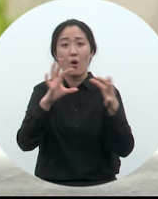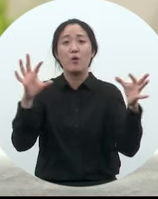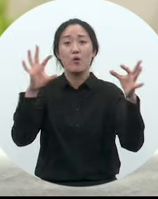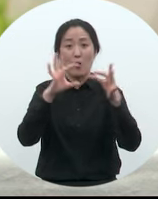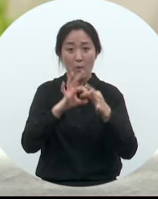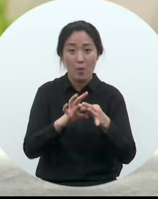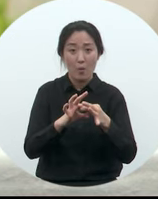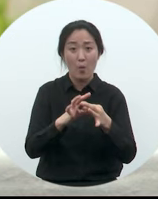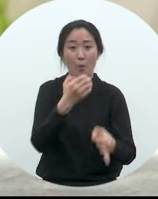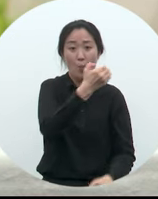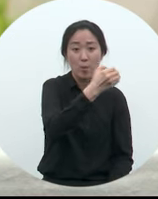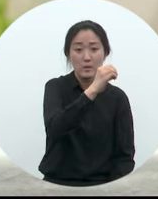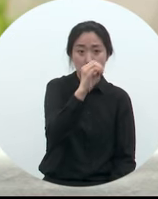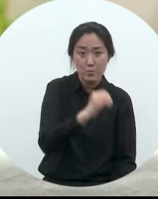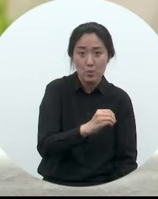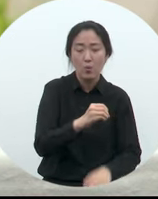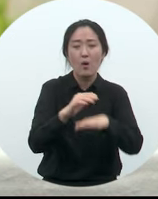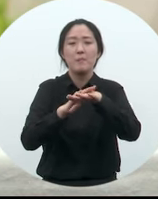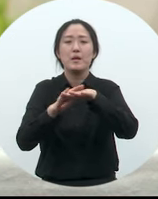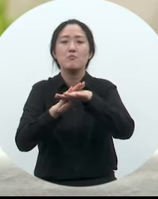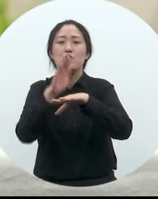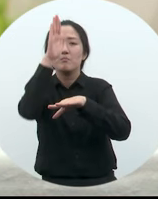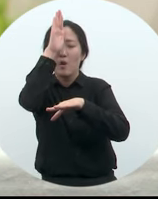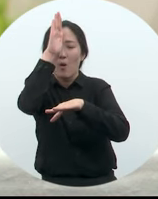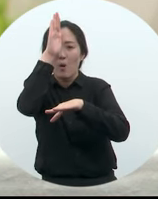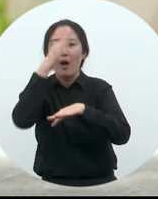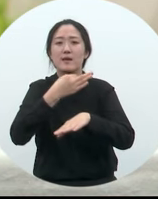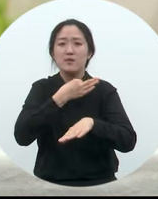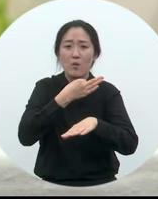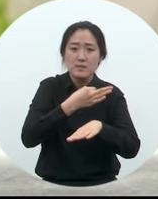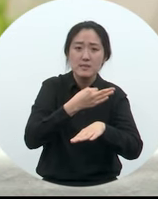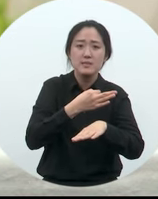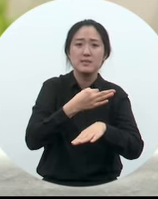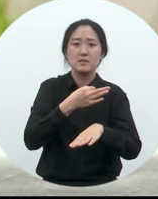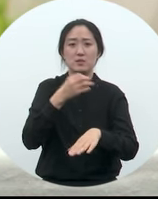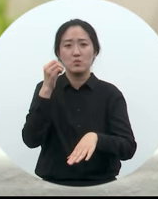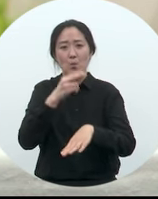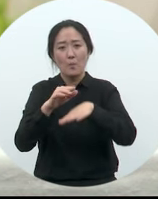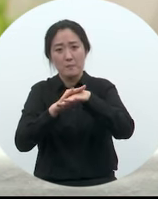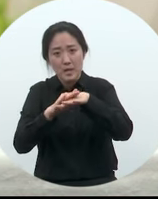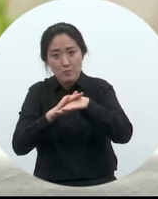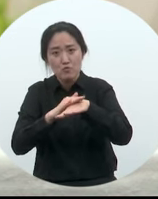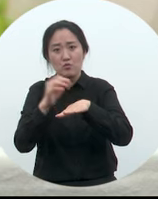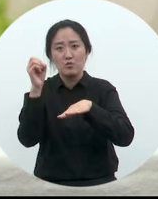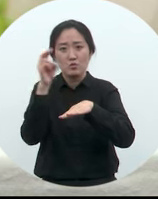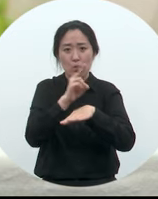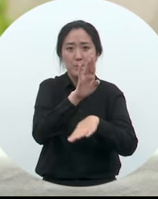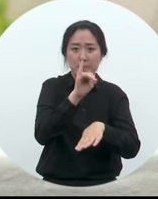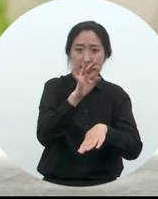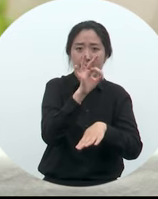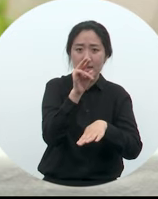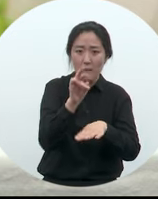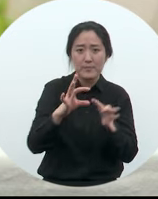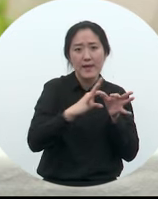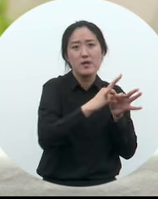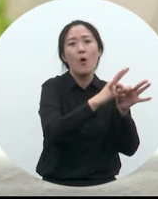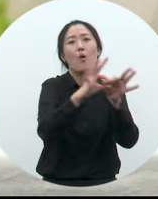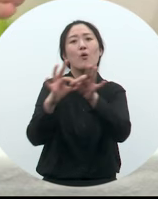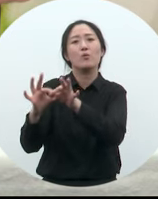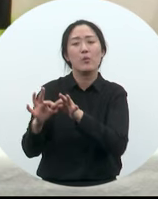알레르기 비염 환자의 50%는 아토피 피부염을 동반하고 있습니다. 그러니까 비염, 아토피,